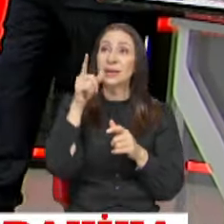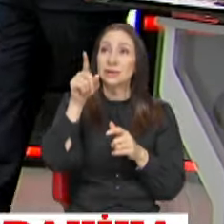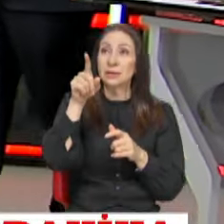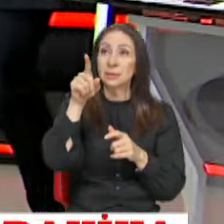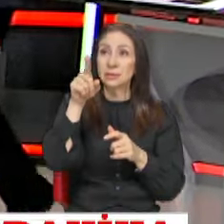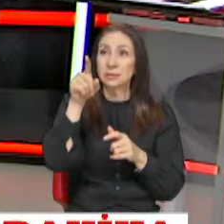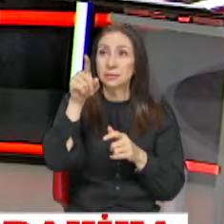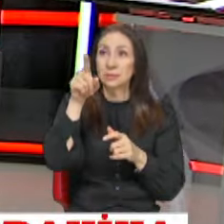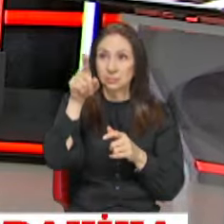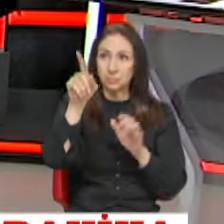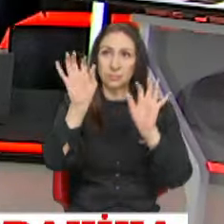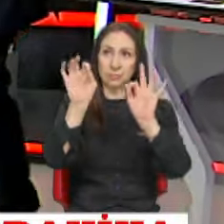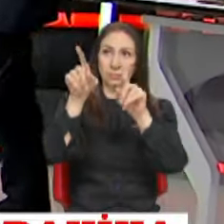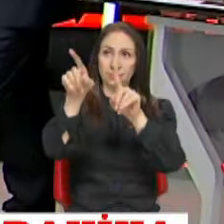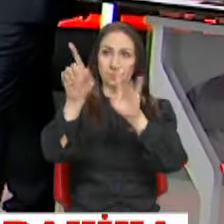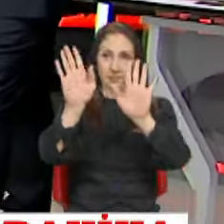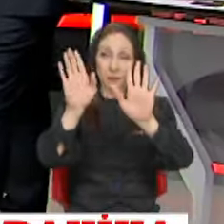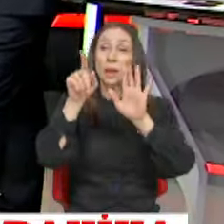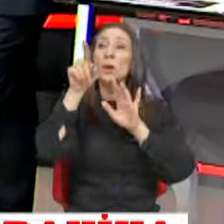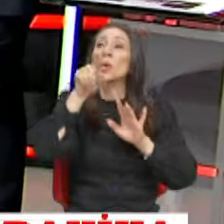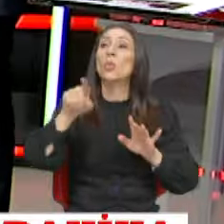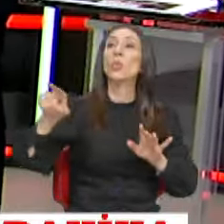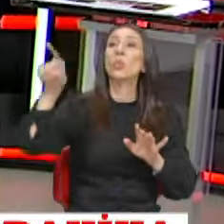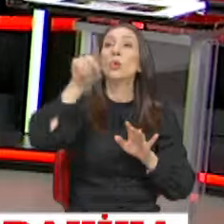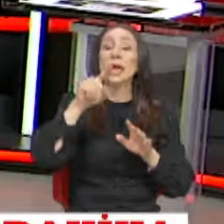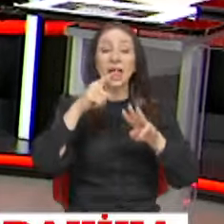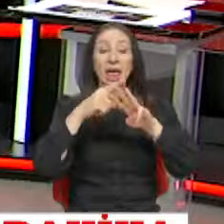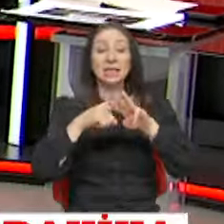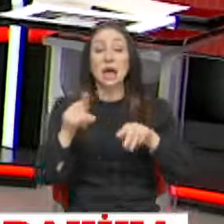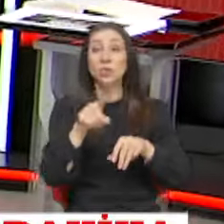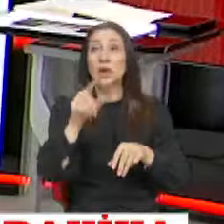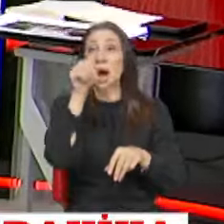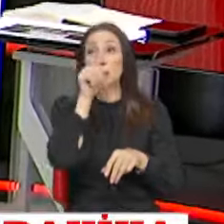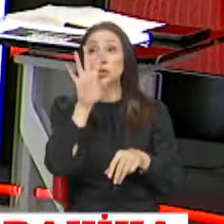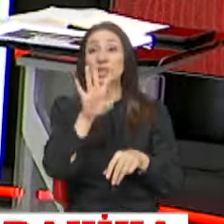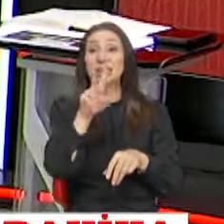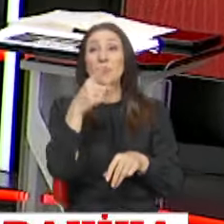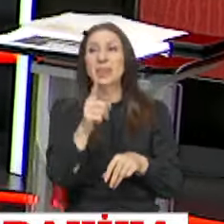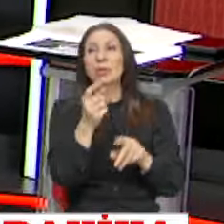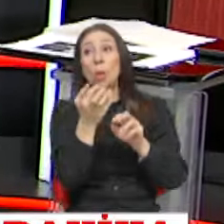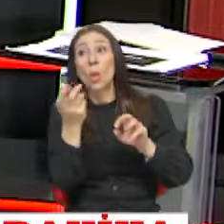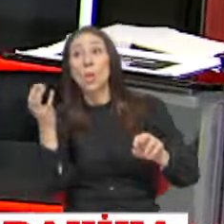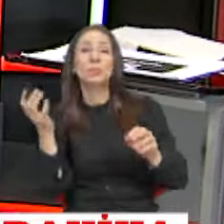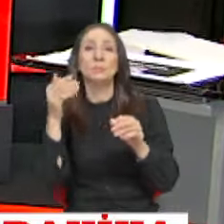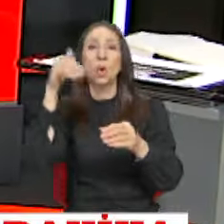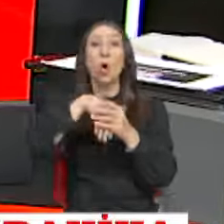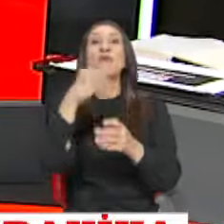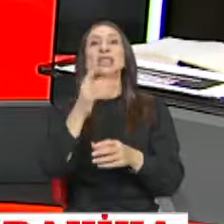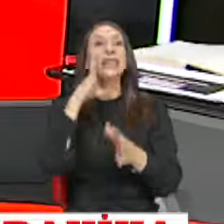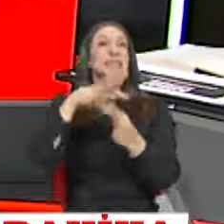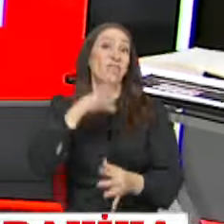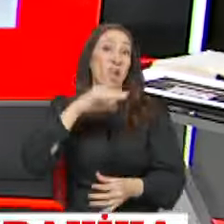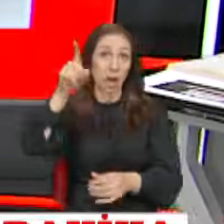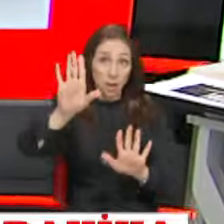Arkadaşlar şimdi gelsin buradan mesela Esenyurt 642 b000 küsur seçmeni var Evet şimdi biz